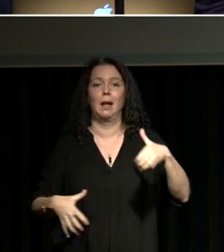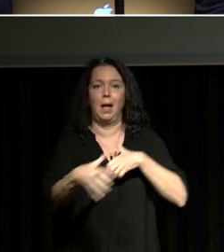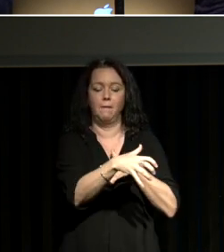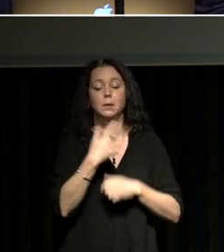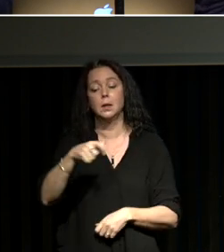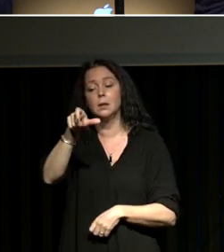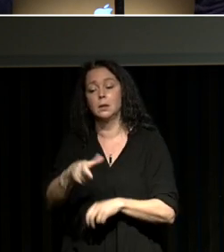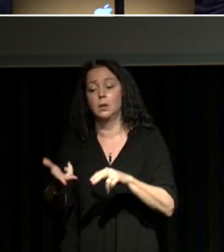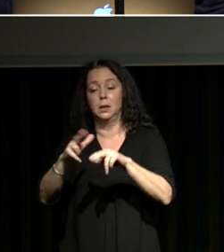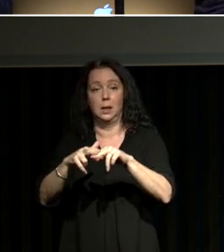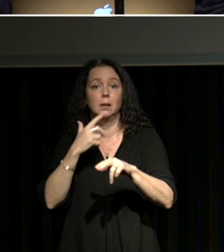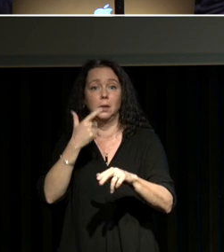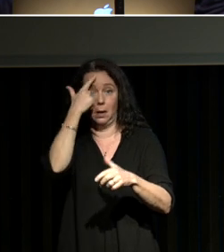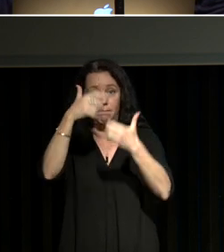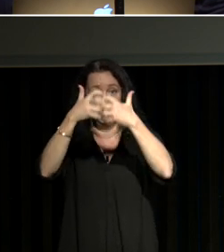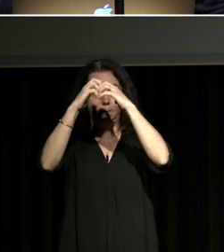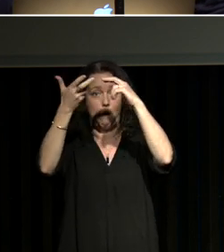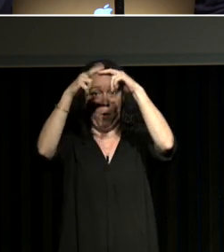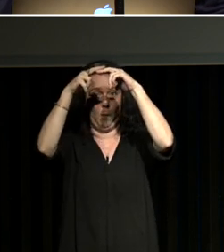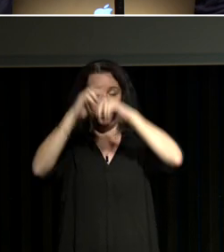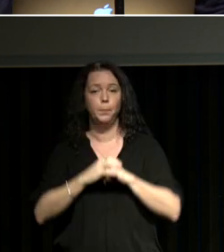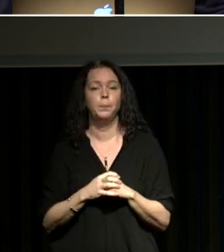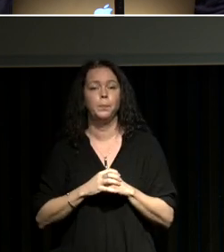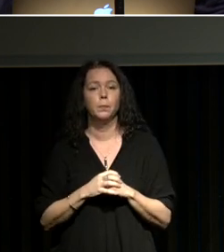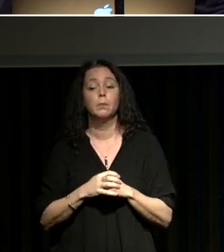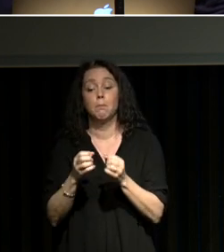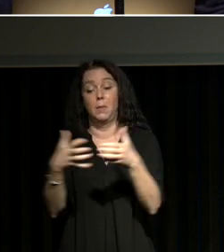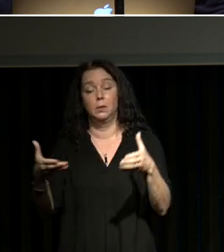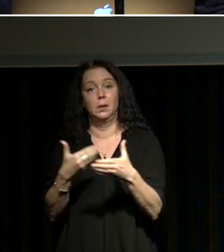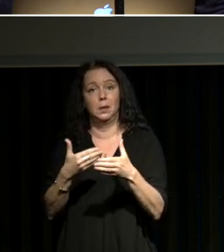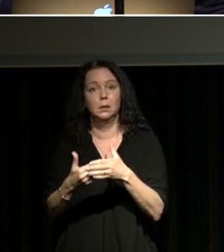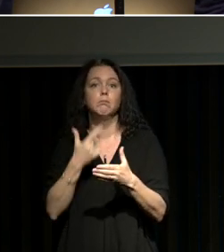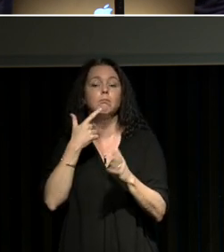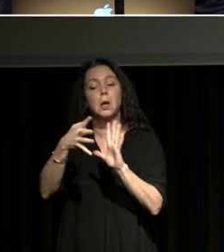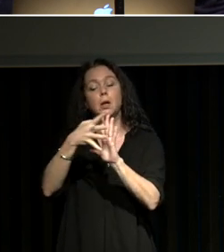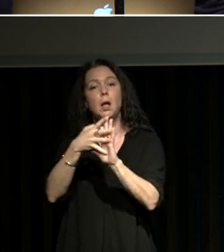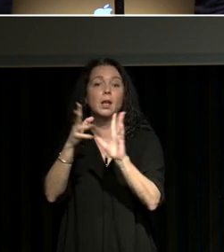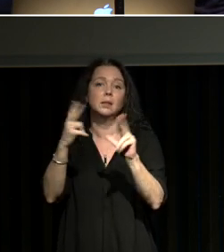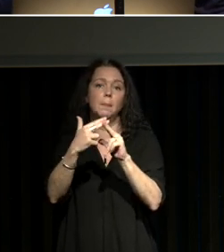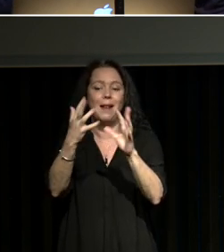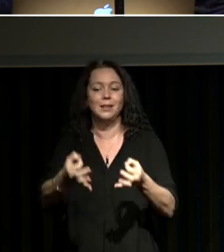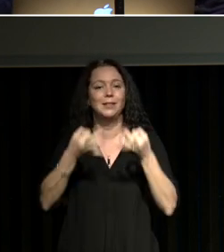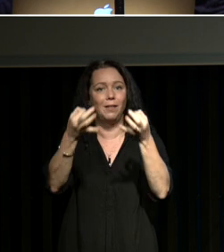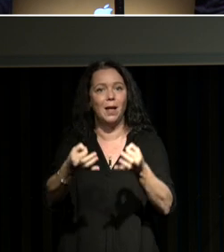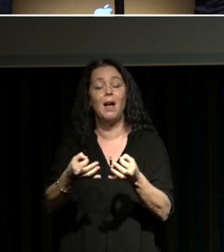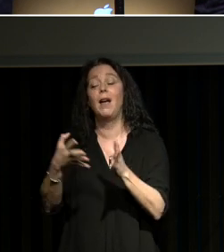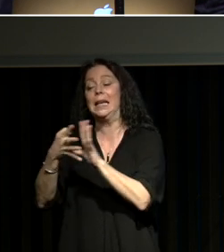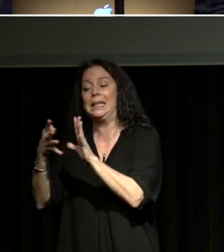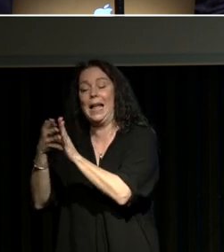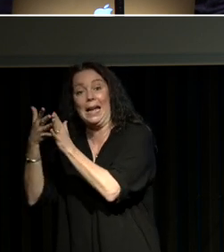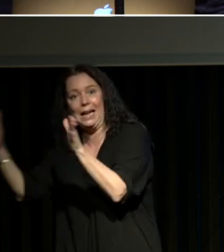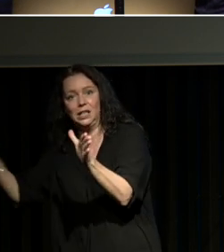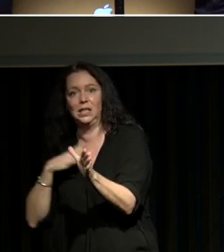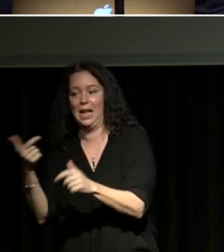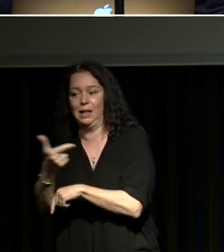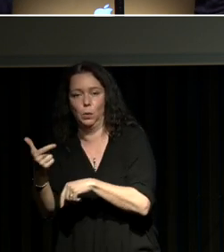donneurs décédés en état de mort encéphalique, avec des donneurs dits à critères standards et des donneurs dits à critères élargis. Il y